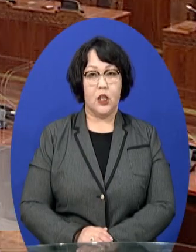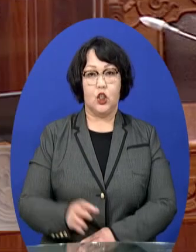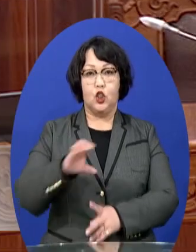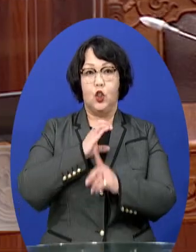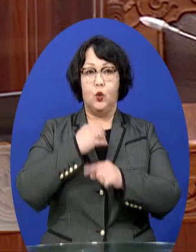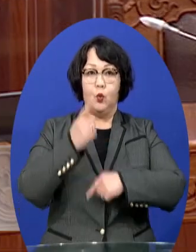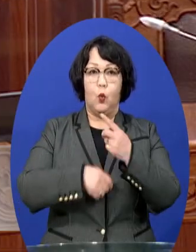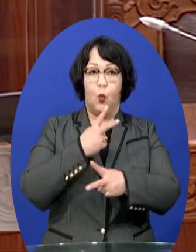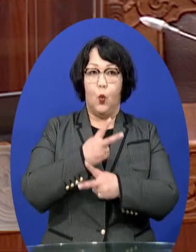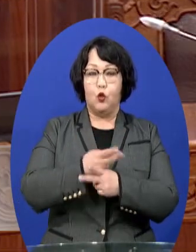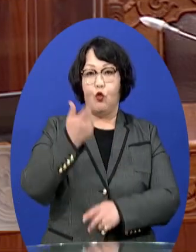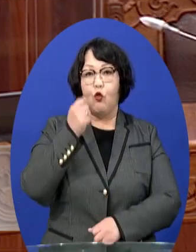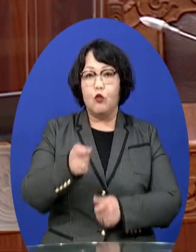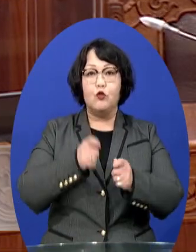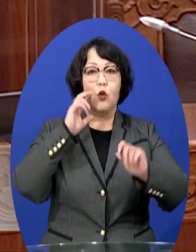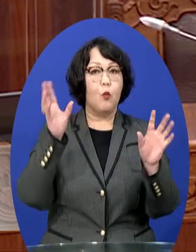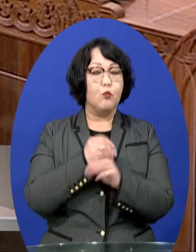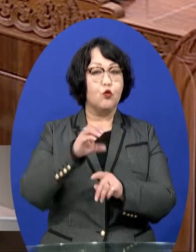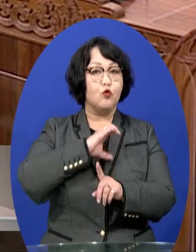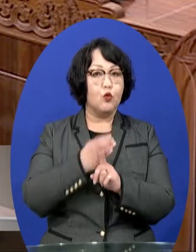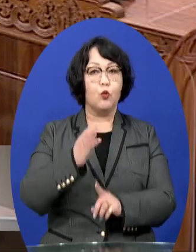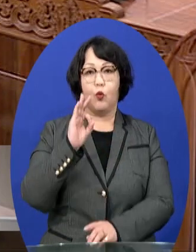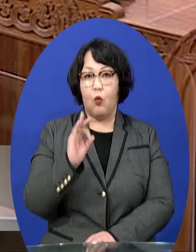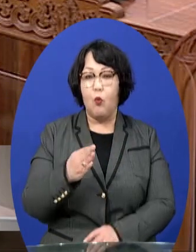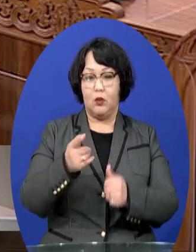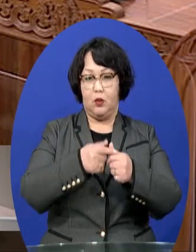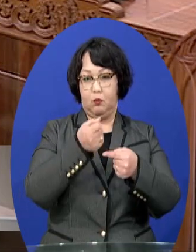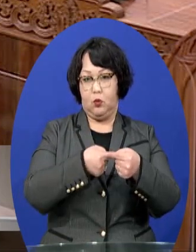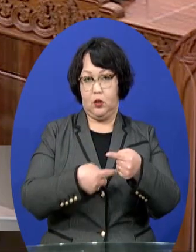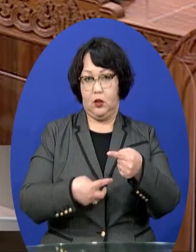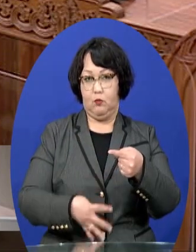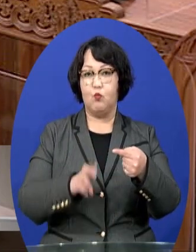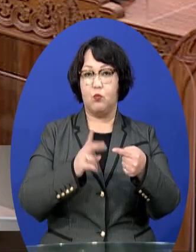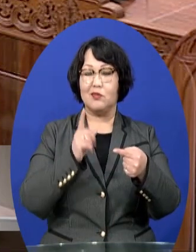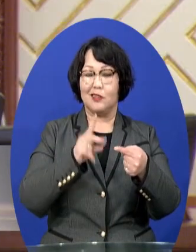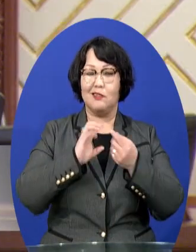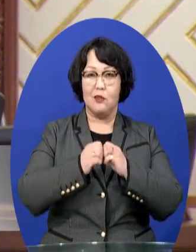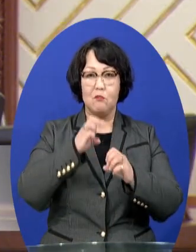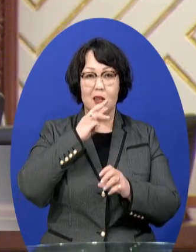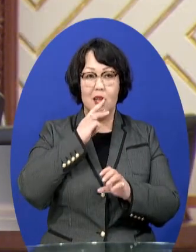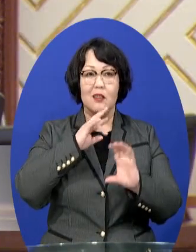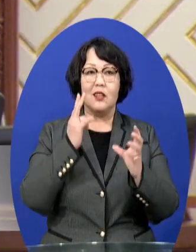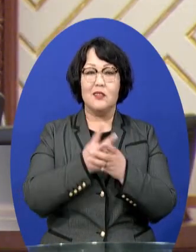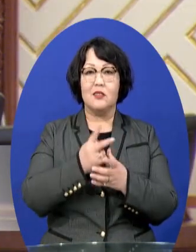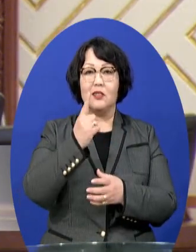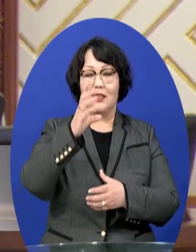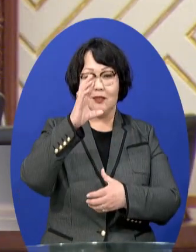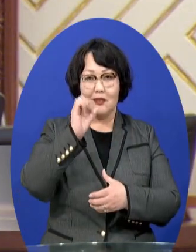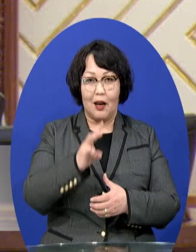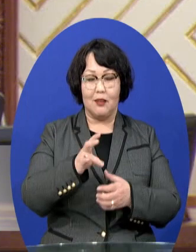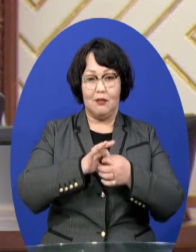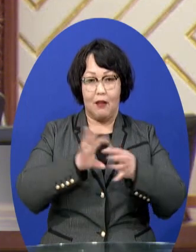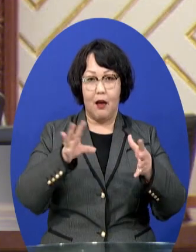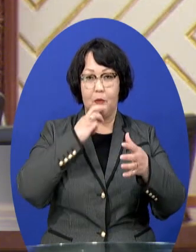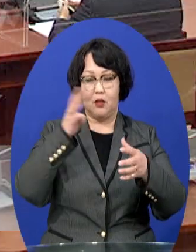Соёлын тухай хуулийн нэг гол зохицуулалт нь соёлын өвийг бүртгэлжүүлэх мэдээллийн нэгдсэн санг бүрдүүлэхэд чиглэнэ гэж Улсын хурал